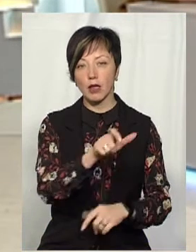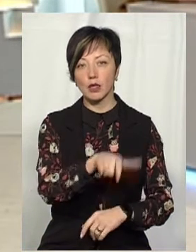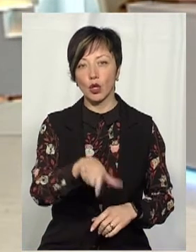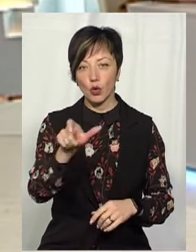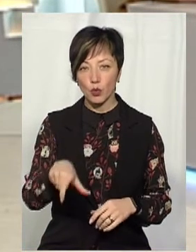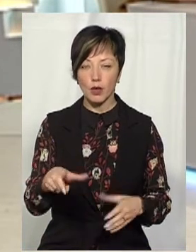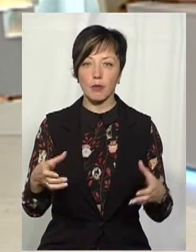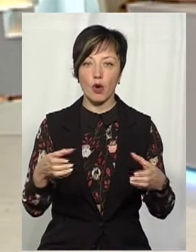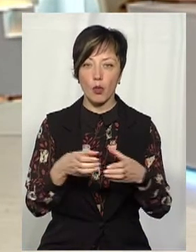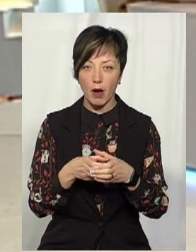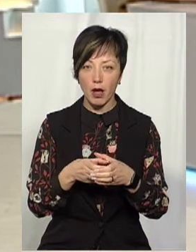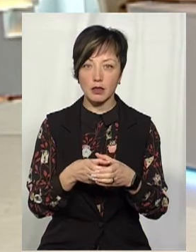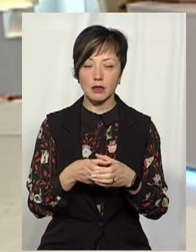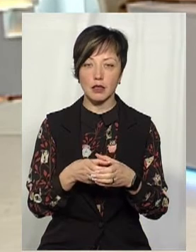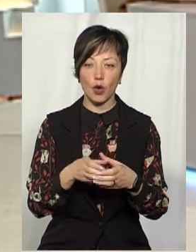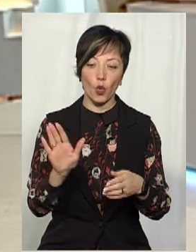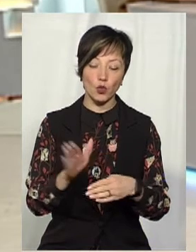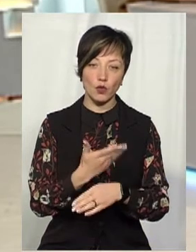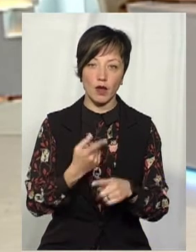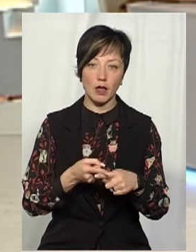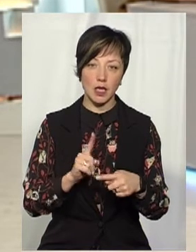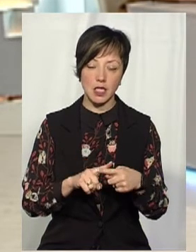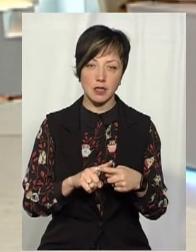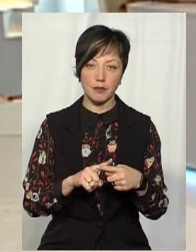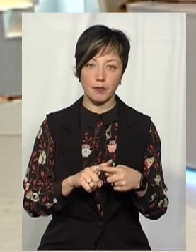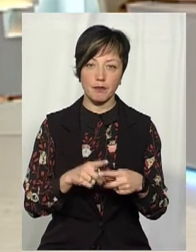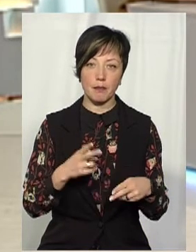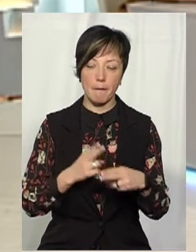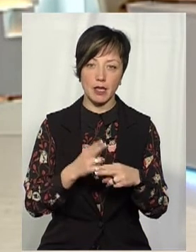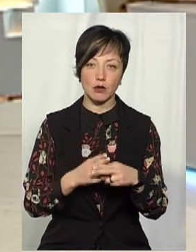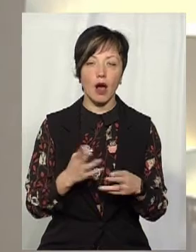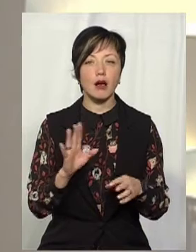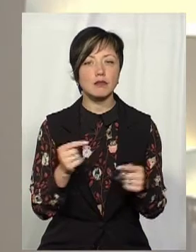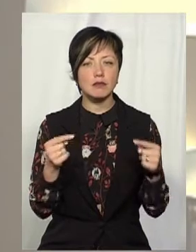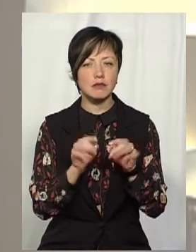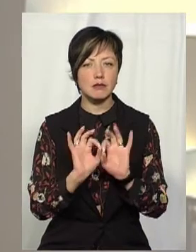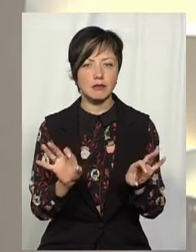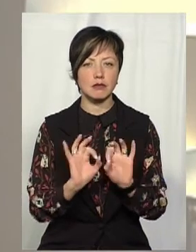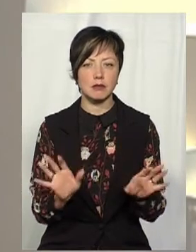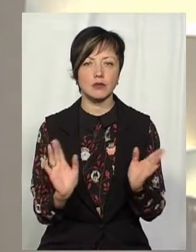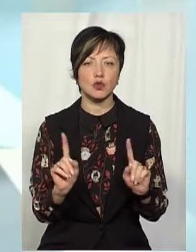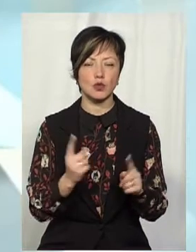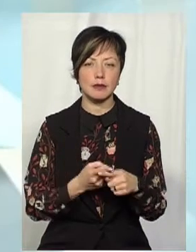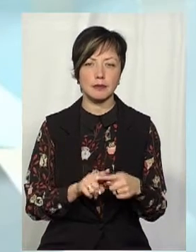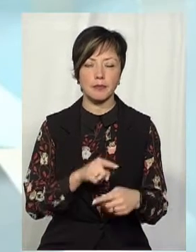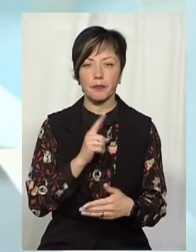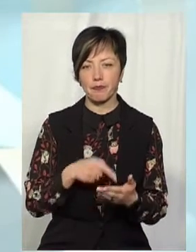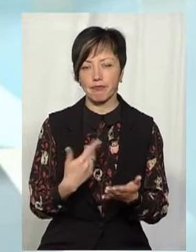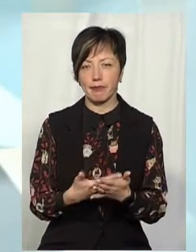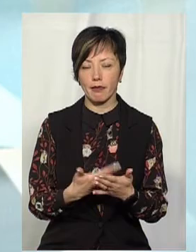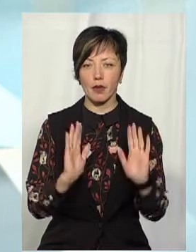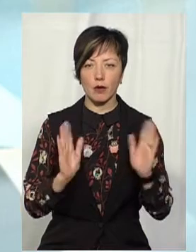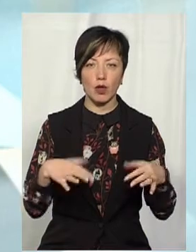людям, громаді усувати ці, скажімо, перешкоди. А конкретизуйте, будь ласка, для прикладу, буде